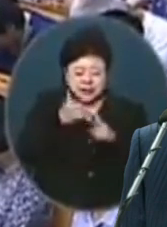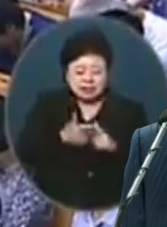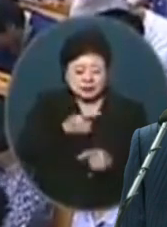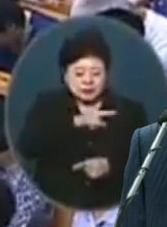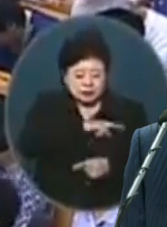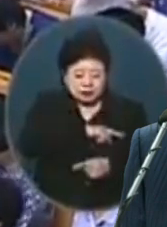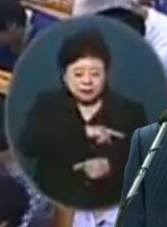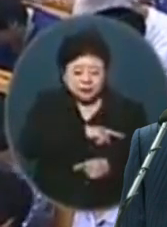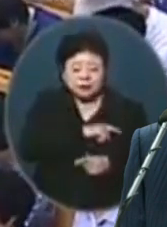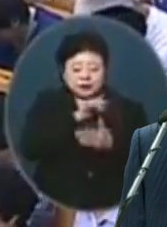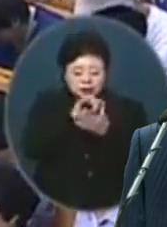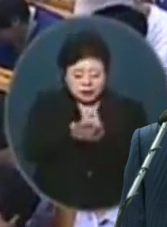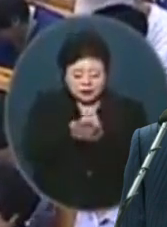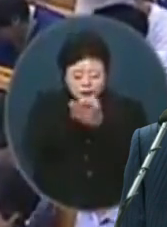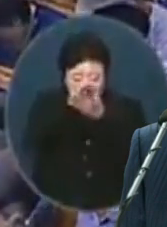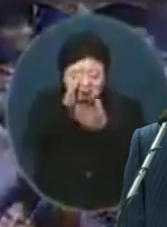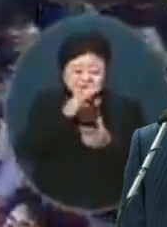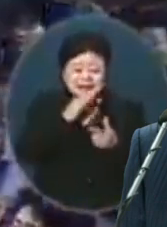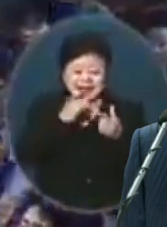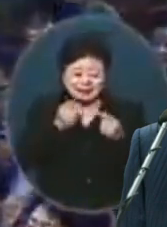예수님 이름으로 기도드립니다.